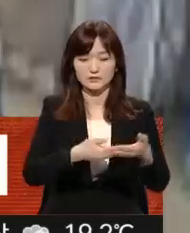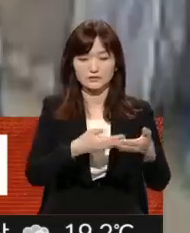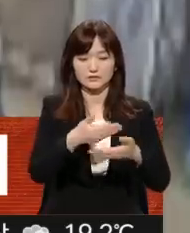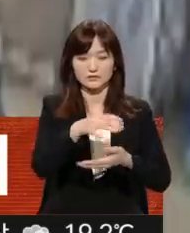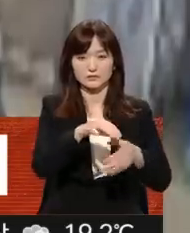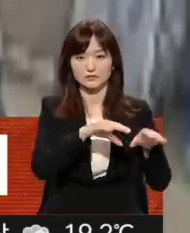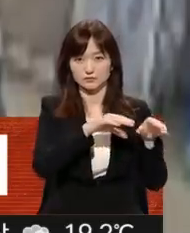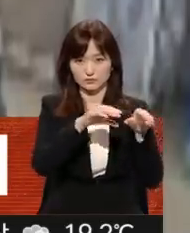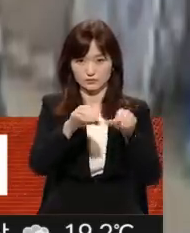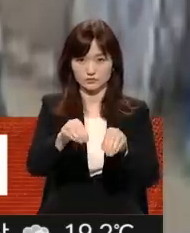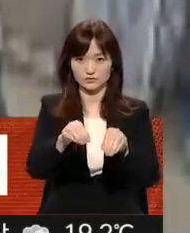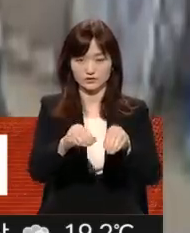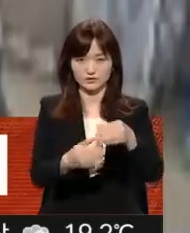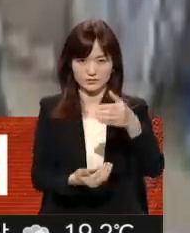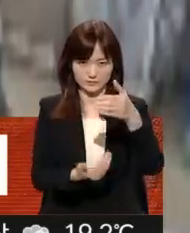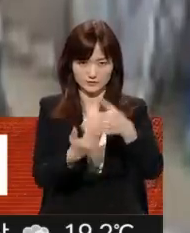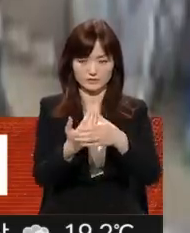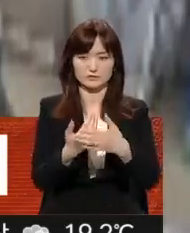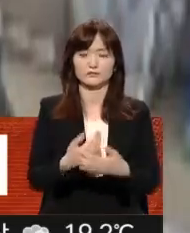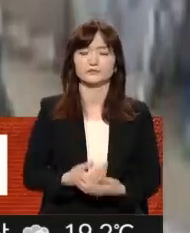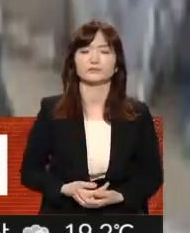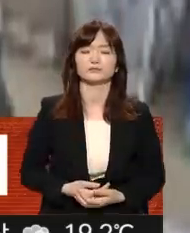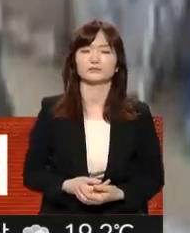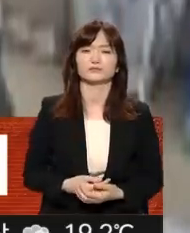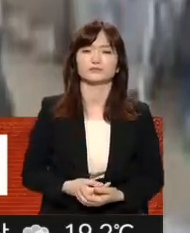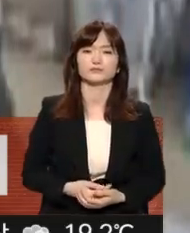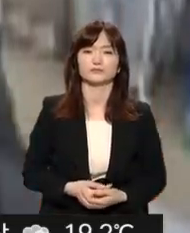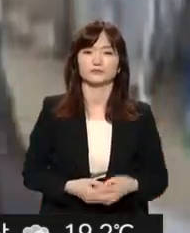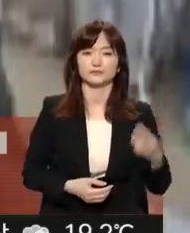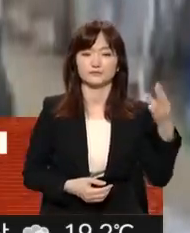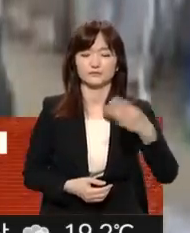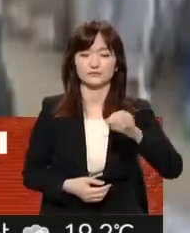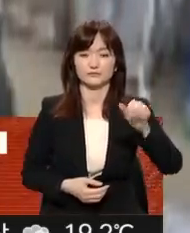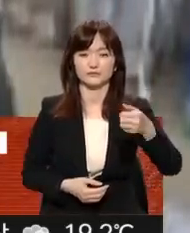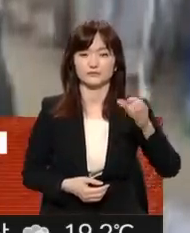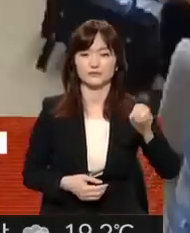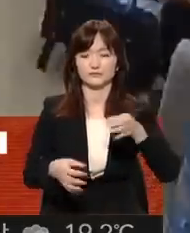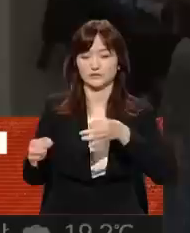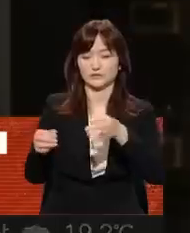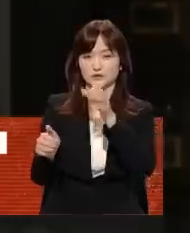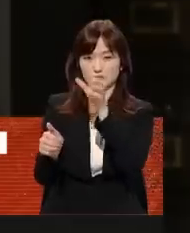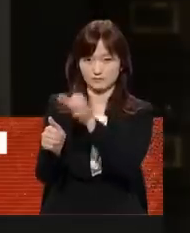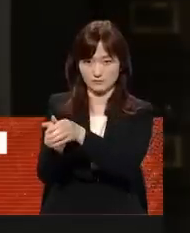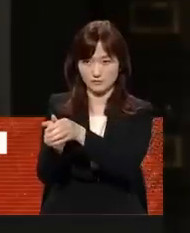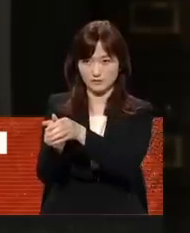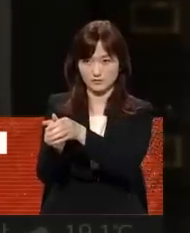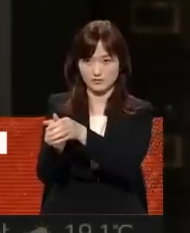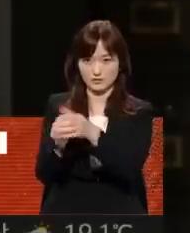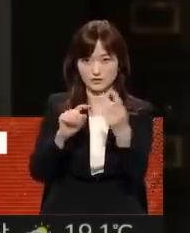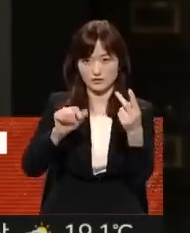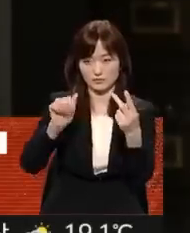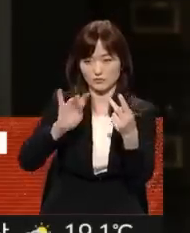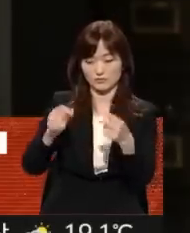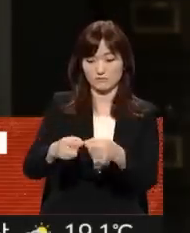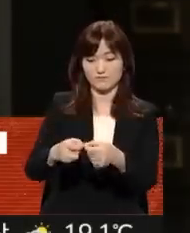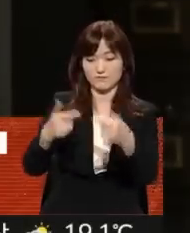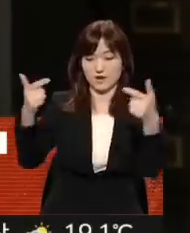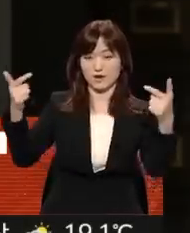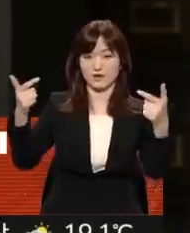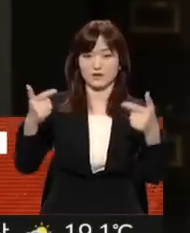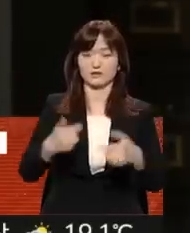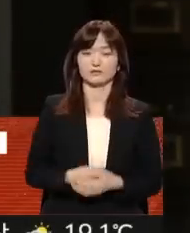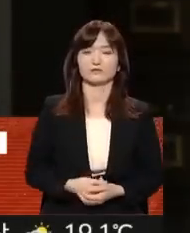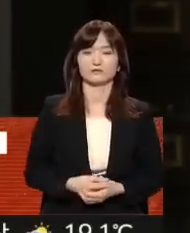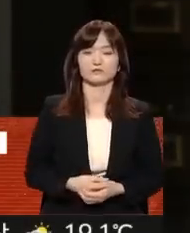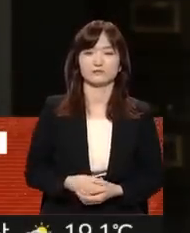되고 그러면서 사건이 발생하게 된 겁니다. 자, 3,500만 원을 맡겼는데 이게 거의 한 2.5배로 확 불어나니까